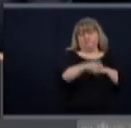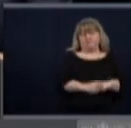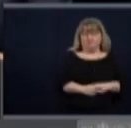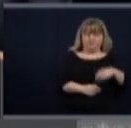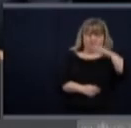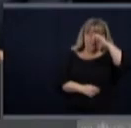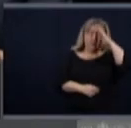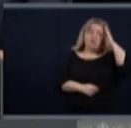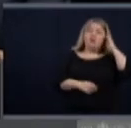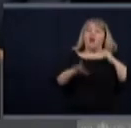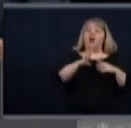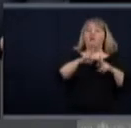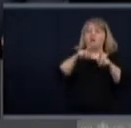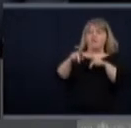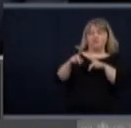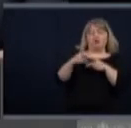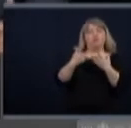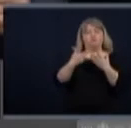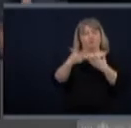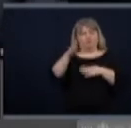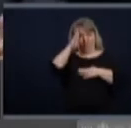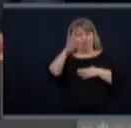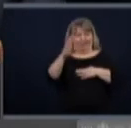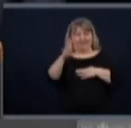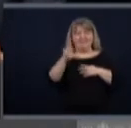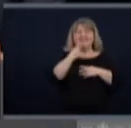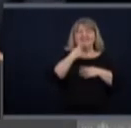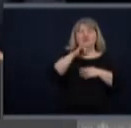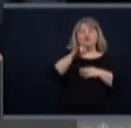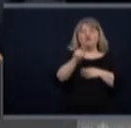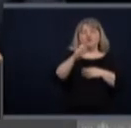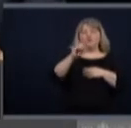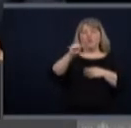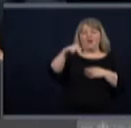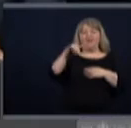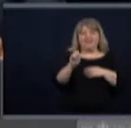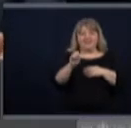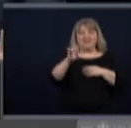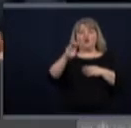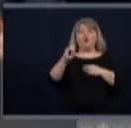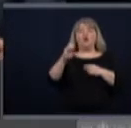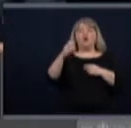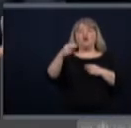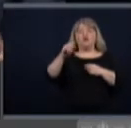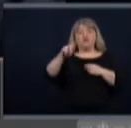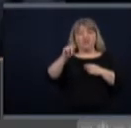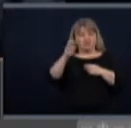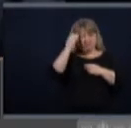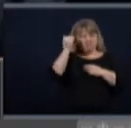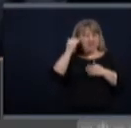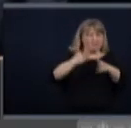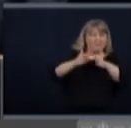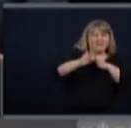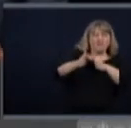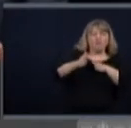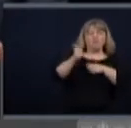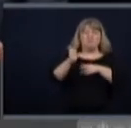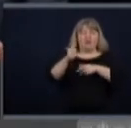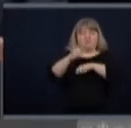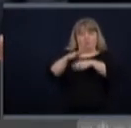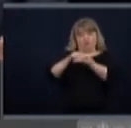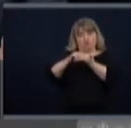étaient des personnes plus connues que d'autres. Je pense entre autres à Joanie Rochette, qui était avant patineuse, qui étudiait en santé.